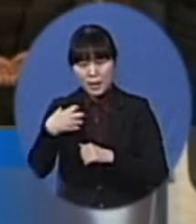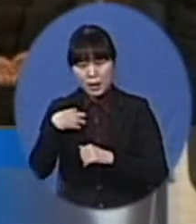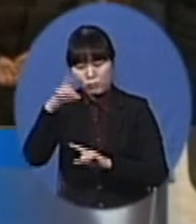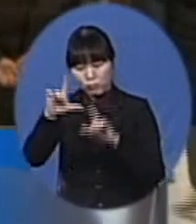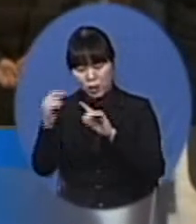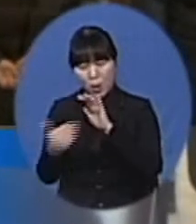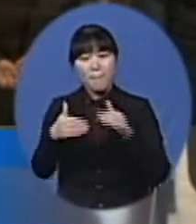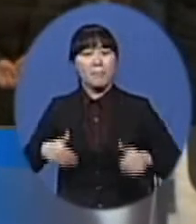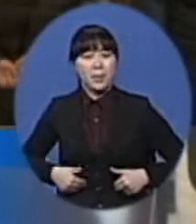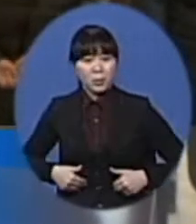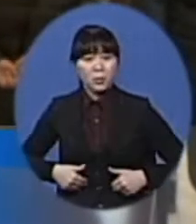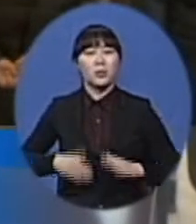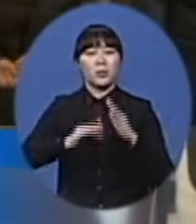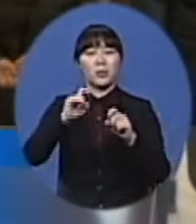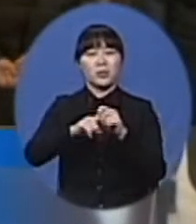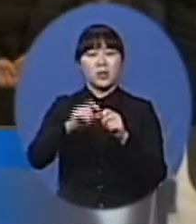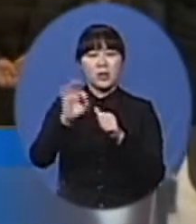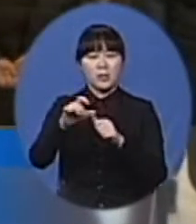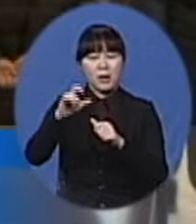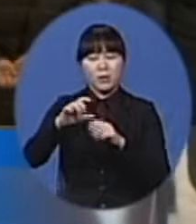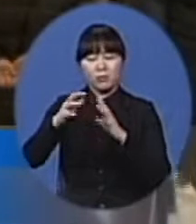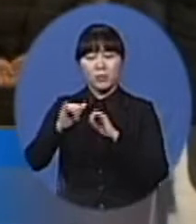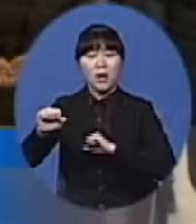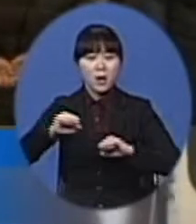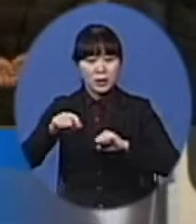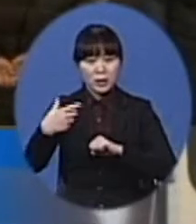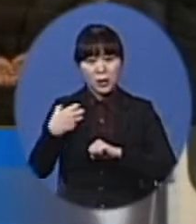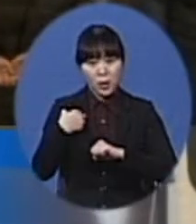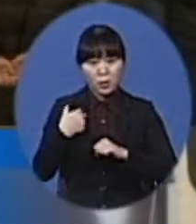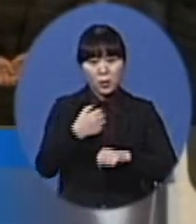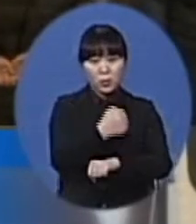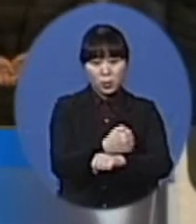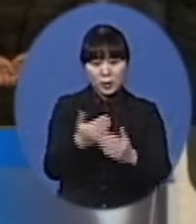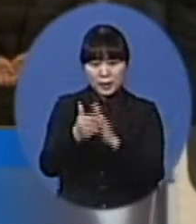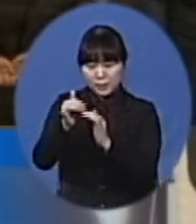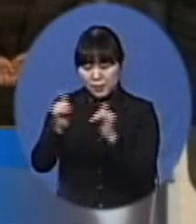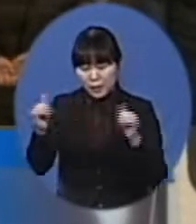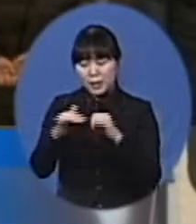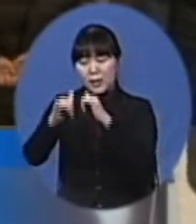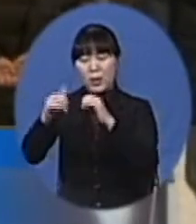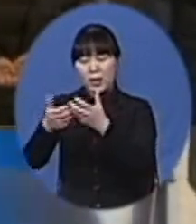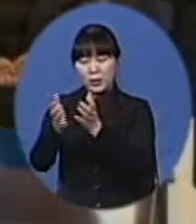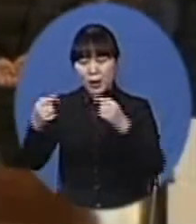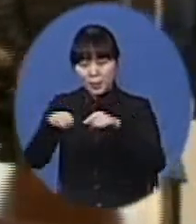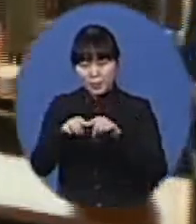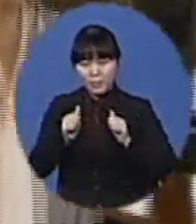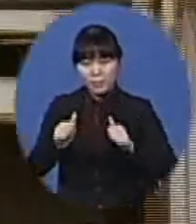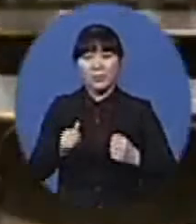될 것이고 우리 공적연금 강화, 국민행동이 그 역할을 노동시민, 사회단체와 같이 열심히 하겠습니다.